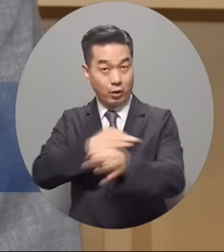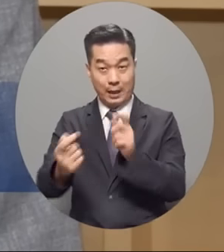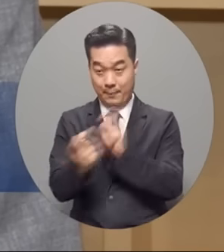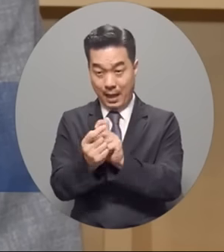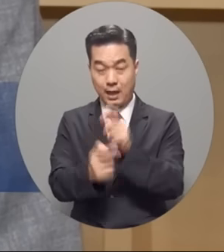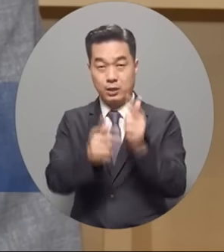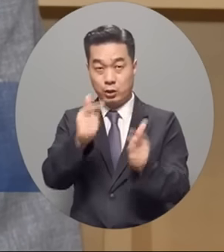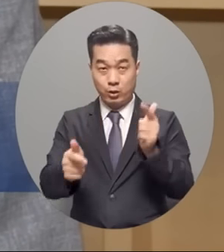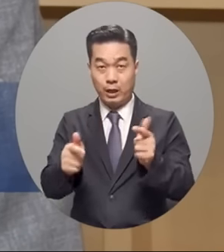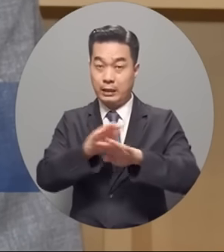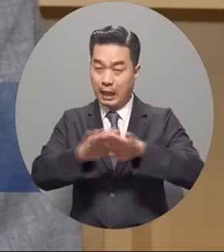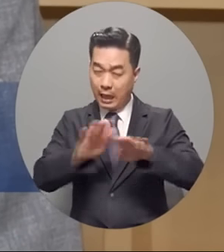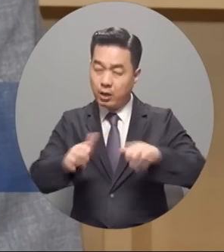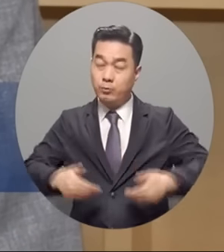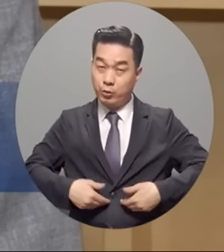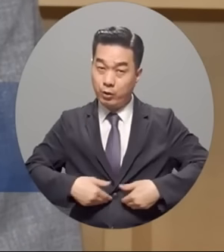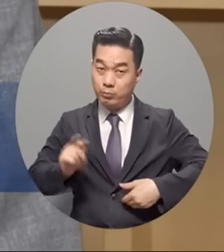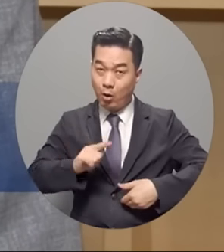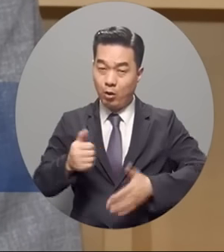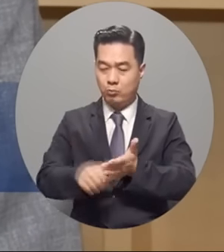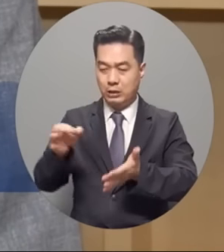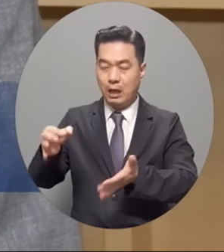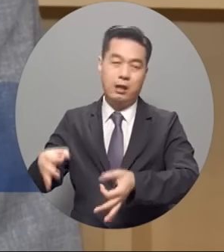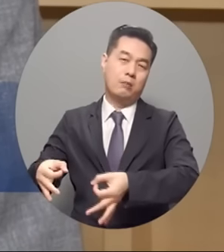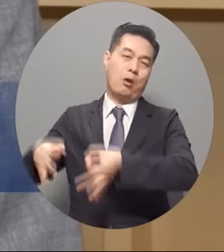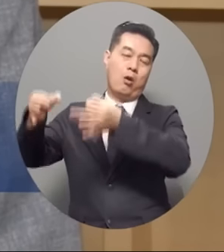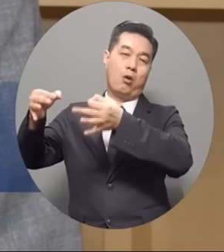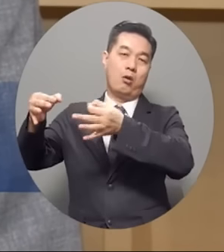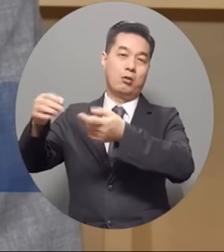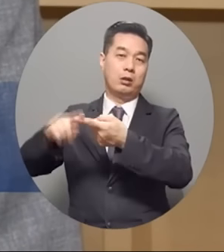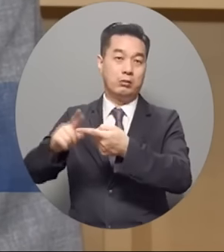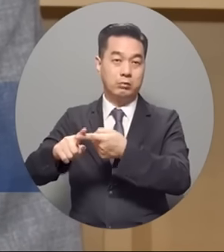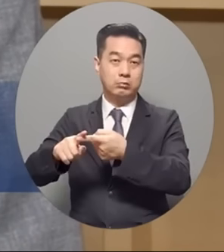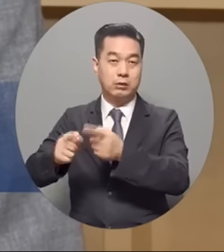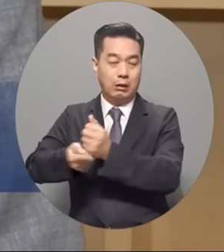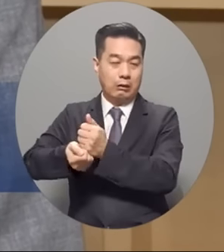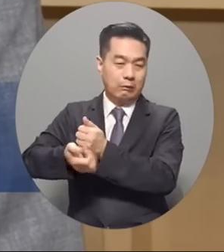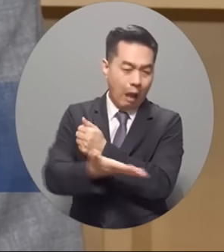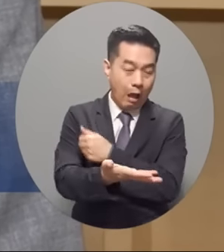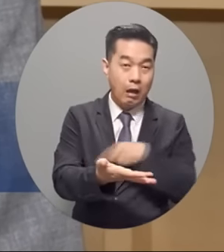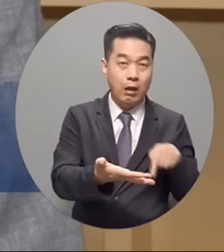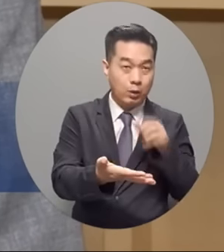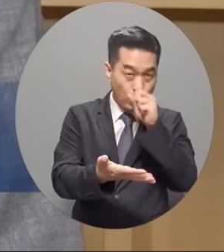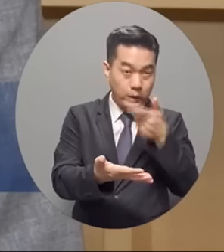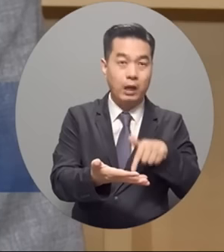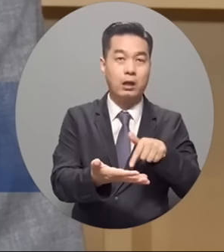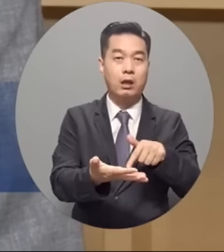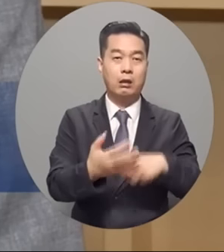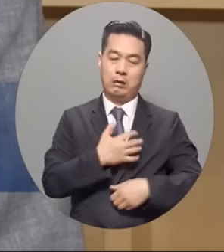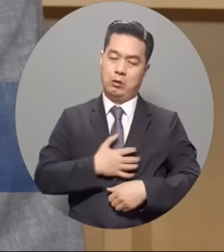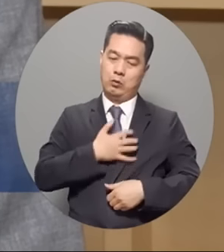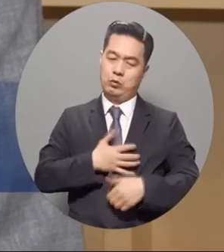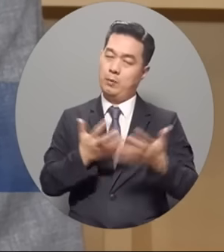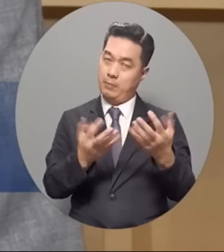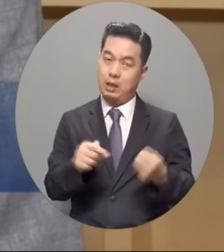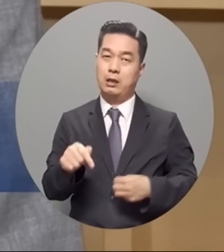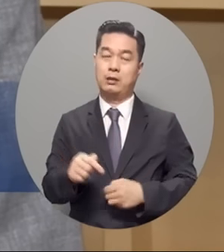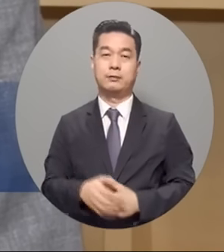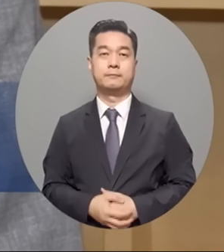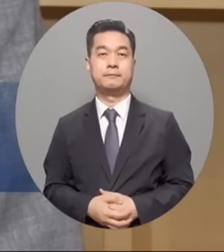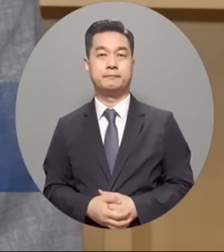과제 중에서 고물가가 가계 소비에 미칠 수 있는 악영향에 대해서 가장 높은 긴장감을 유지해야 할 것으로